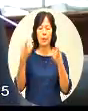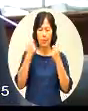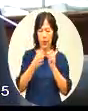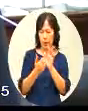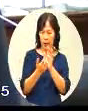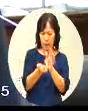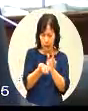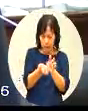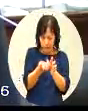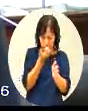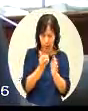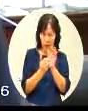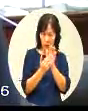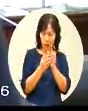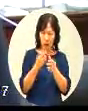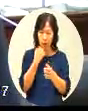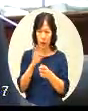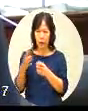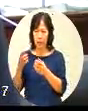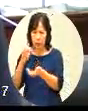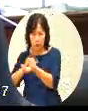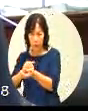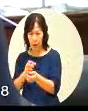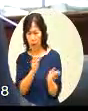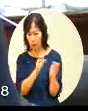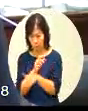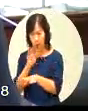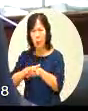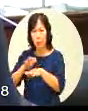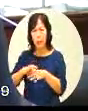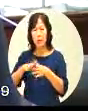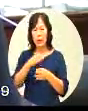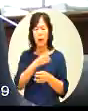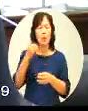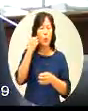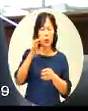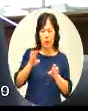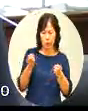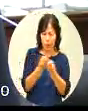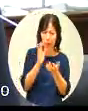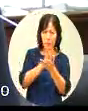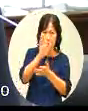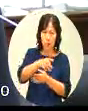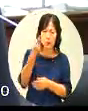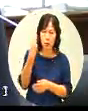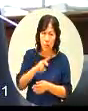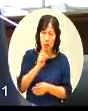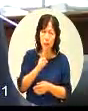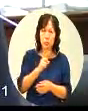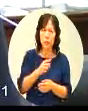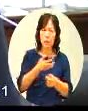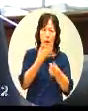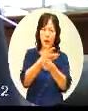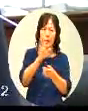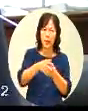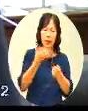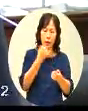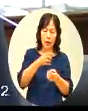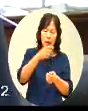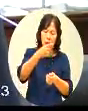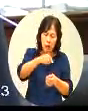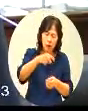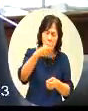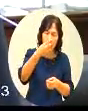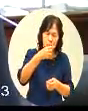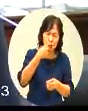疗。我们之前没有这个预算，当它发生之后再来供给要一块给一毛这样的一